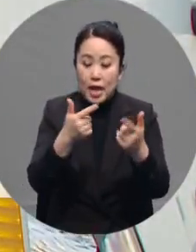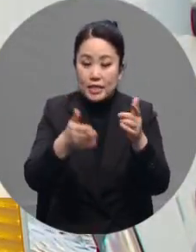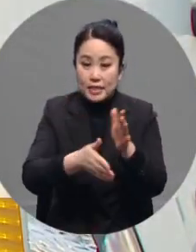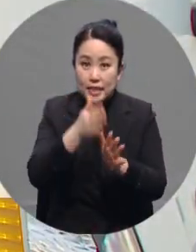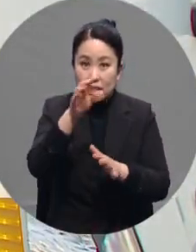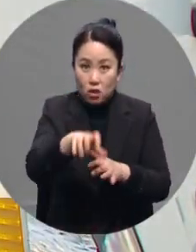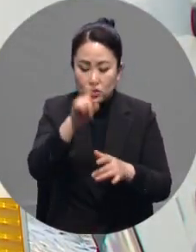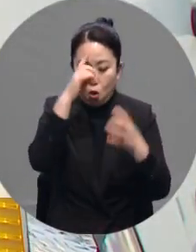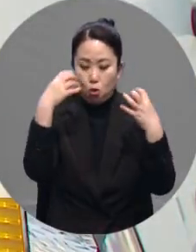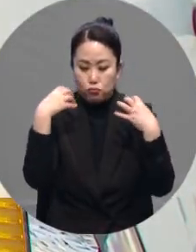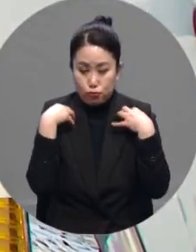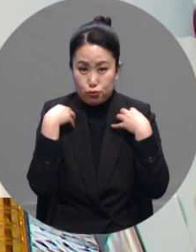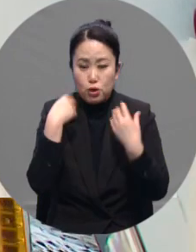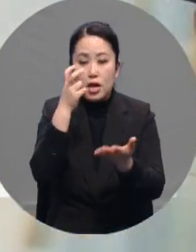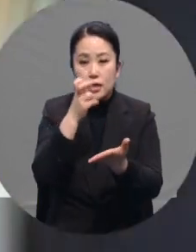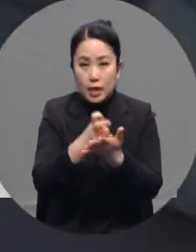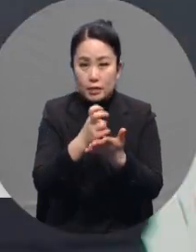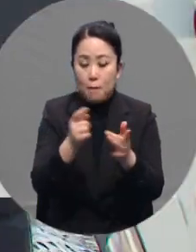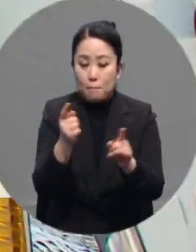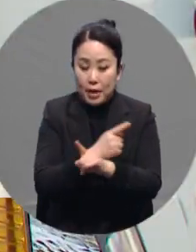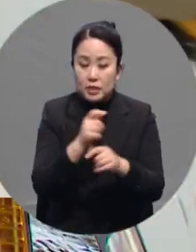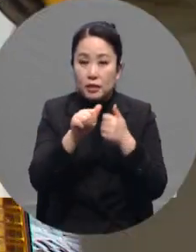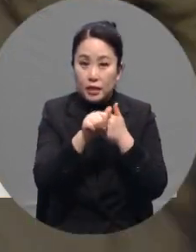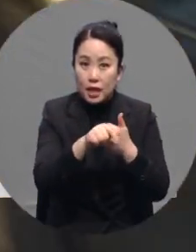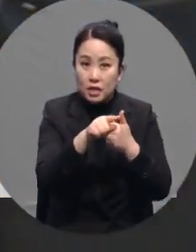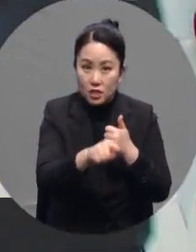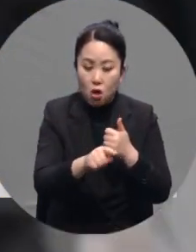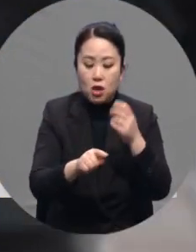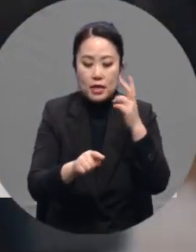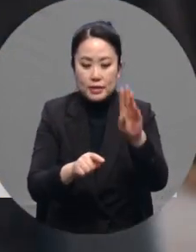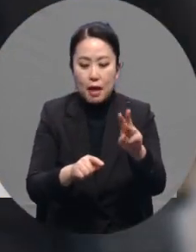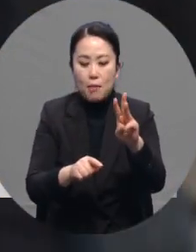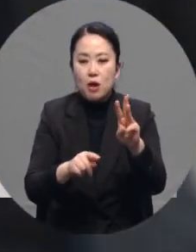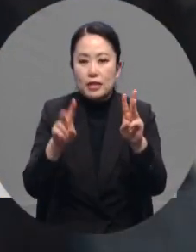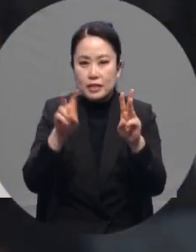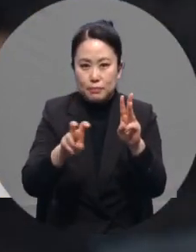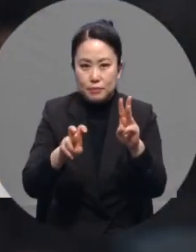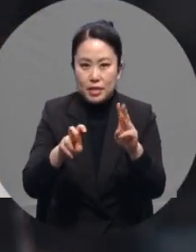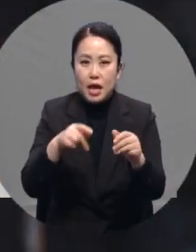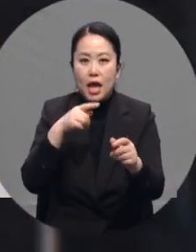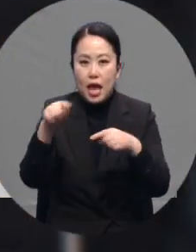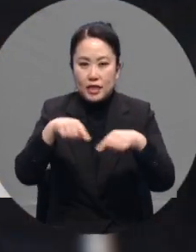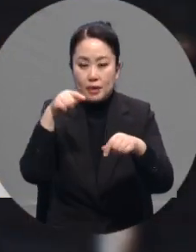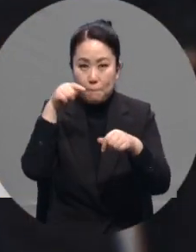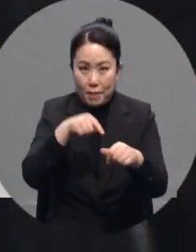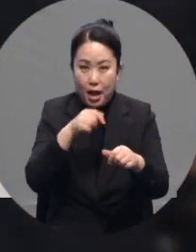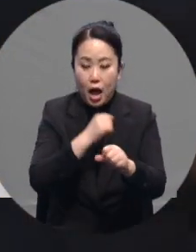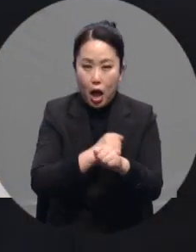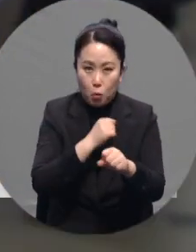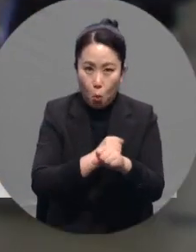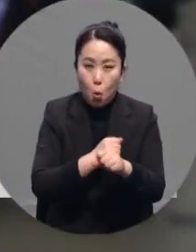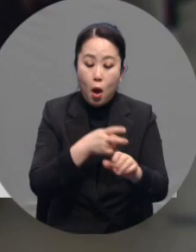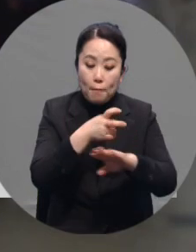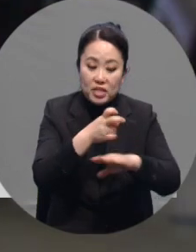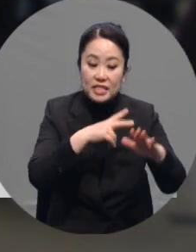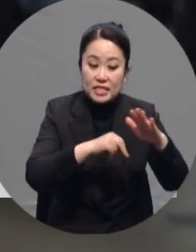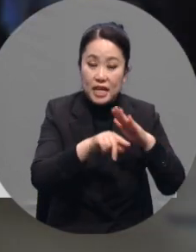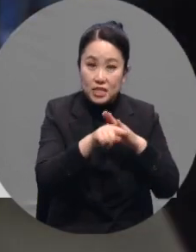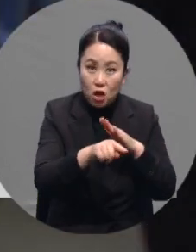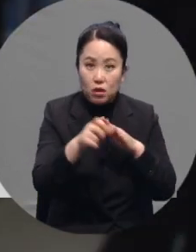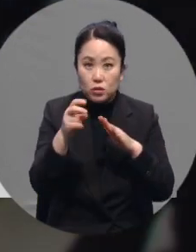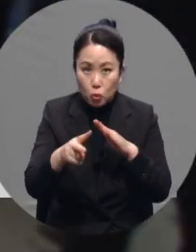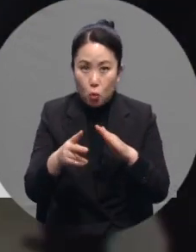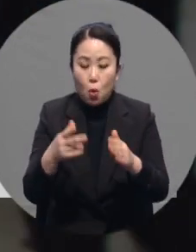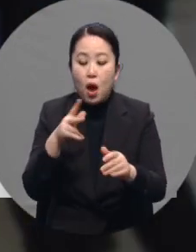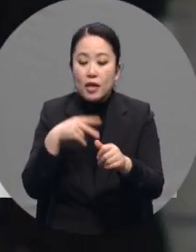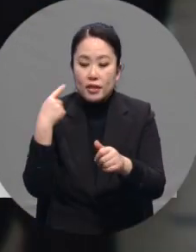방역지침 개정에 따라 오는 20일 행정명령을 내리고 버스와 지하철 등 대중교통수단과 대형마트나 역사 안에